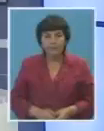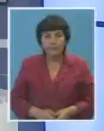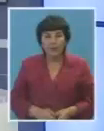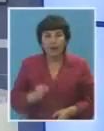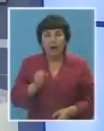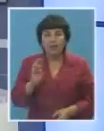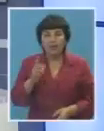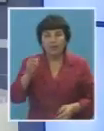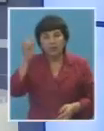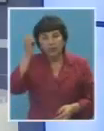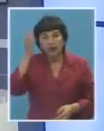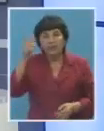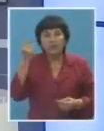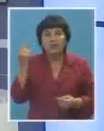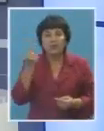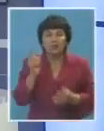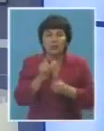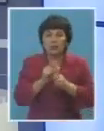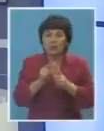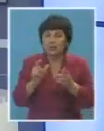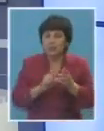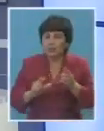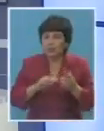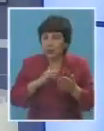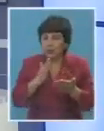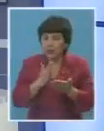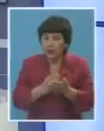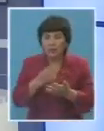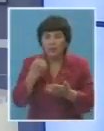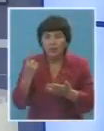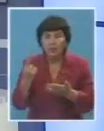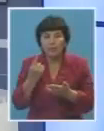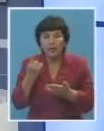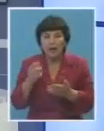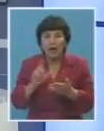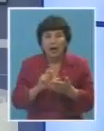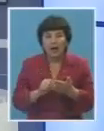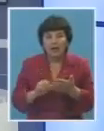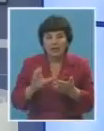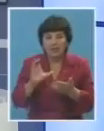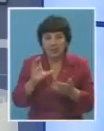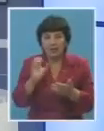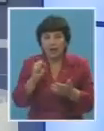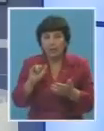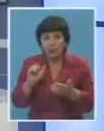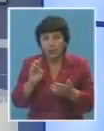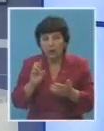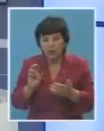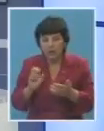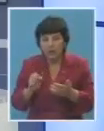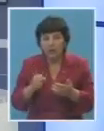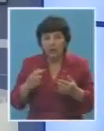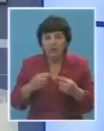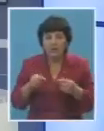Ақжайық өңірі дарынымен дараланған сөз зергерлеріне кенде емес. Солардың бірі және бірегейі ақын Сағат Әбдіғалиев. Аққан жұлдыздай жалт